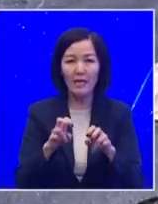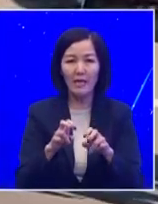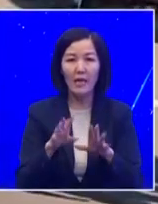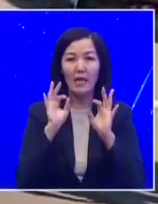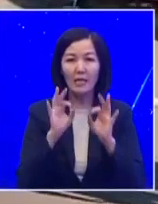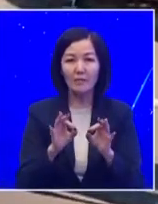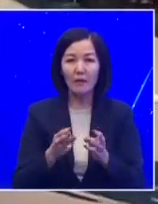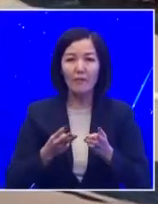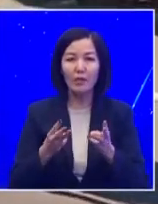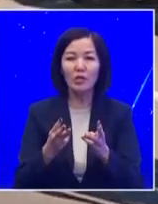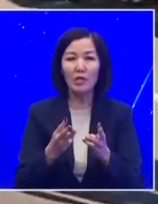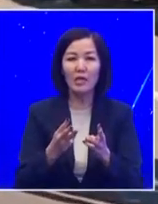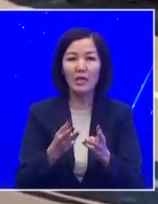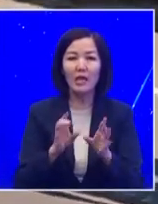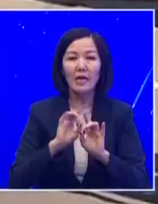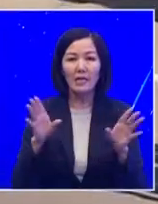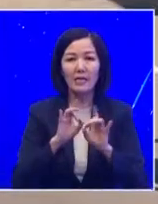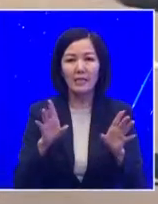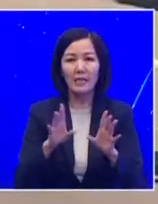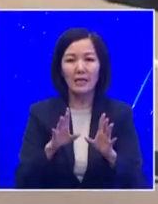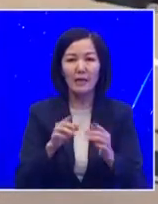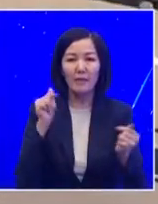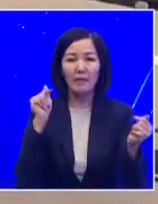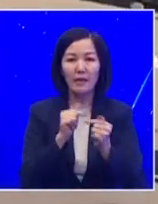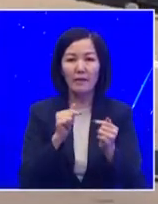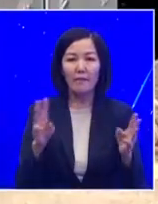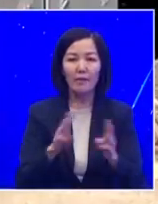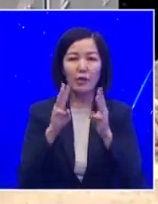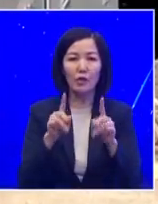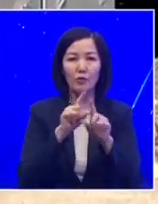и дымоходов и раздали памятки на противопожарную тематику.